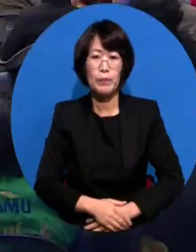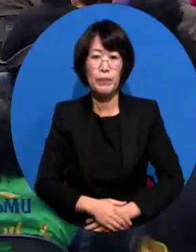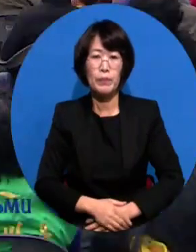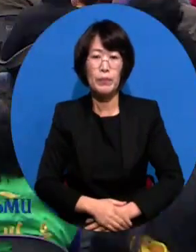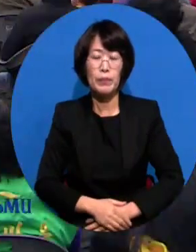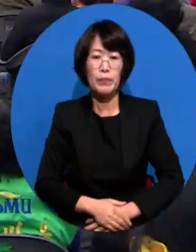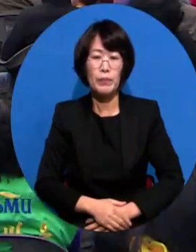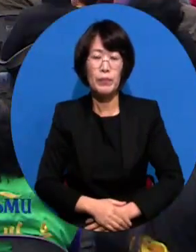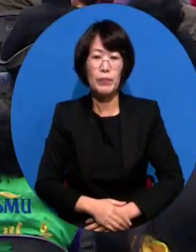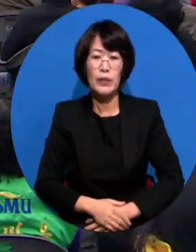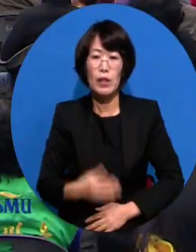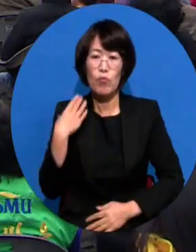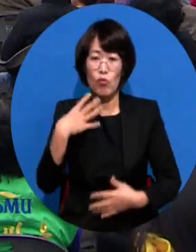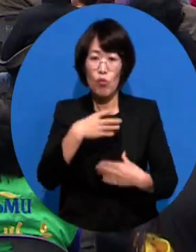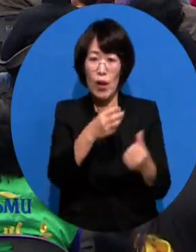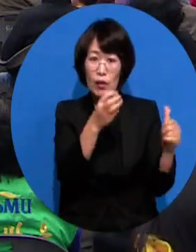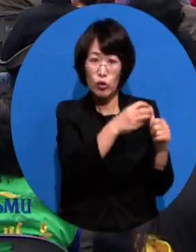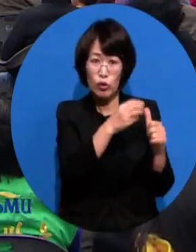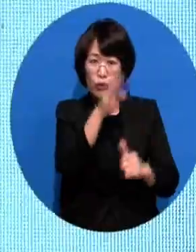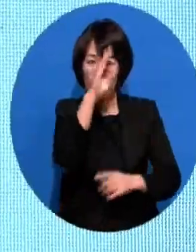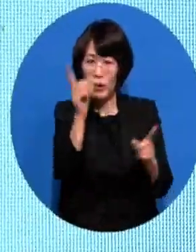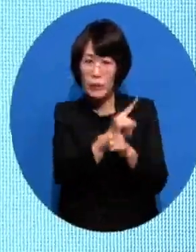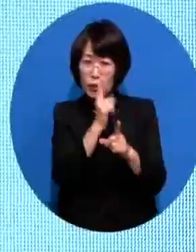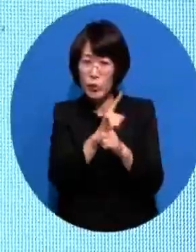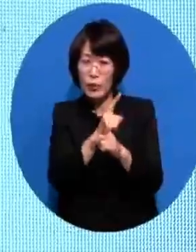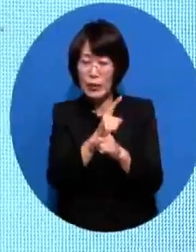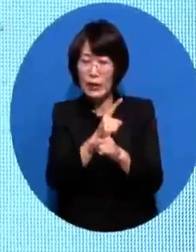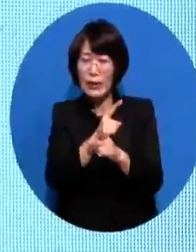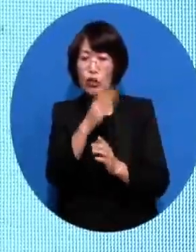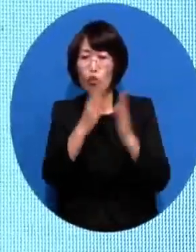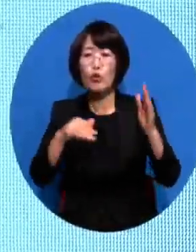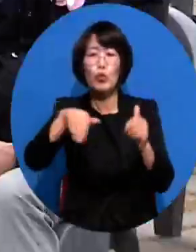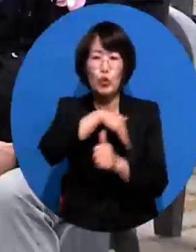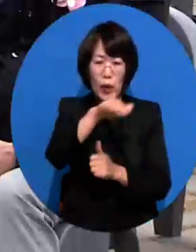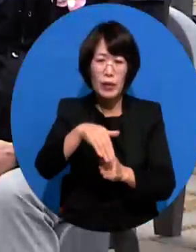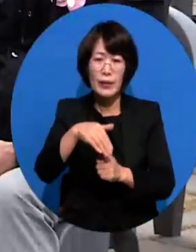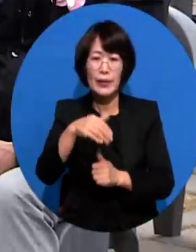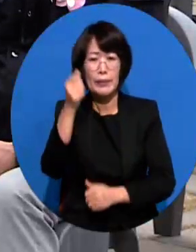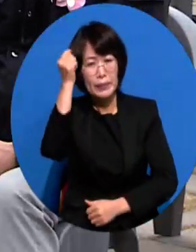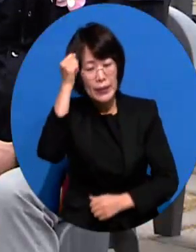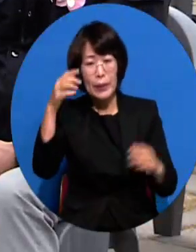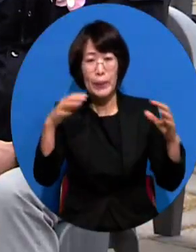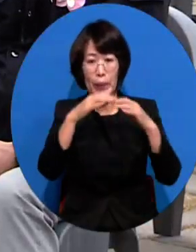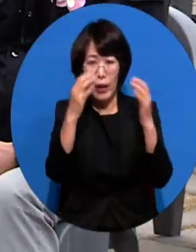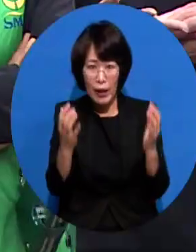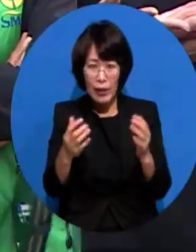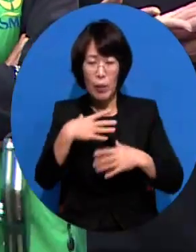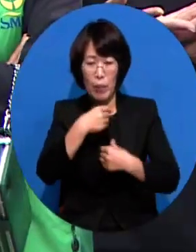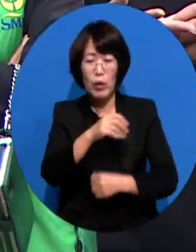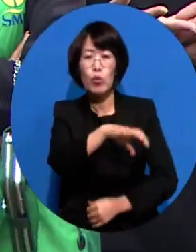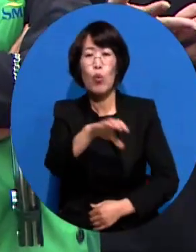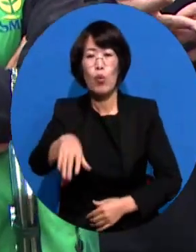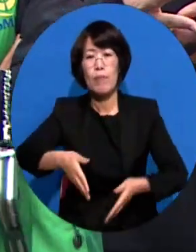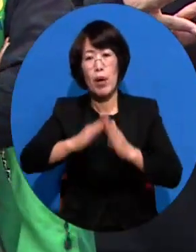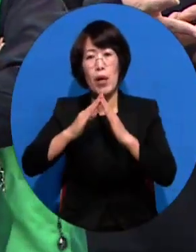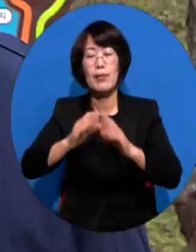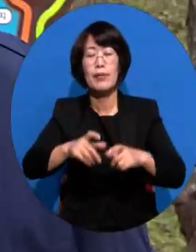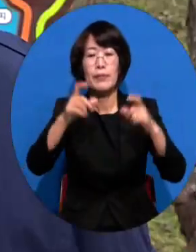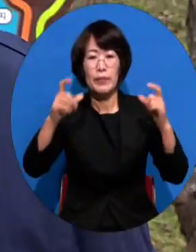있습니다. 무안굴은 치우의 숲 주변의 야영장과 다양한 체험 편익 시설을 확충해 나갈